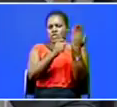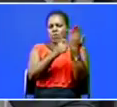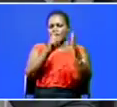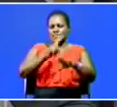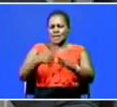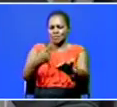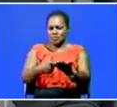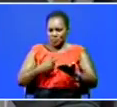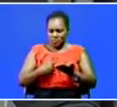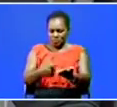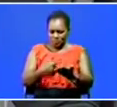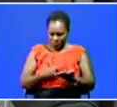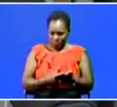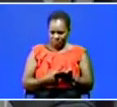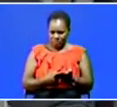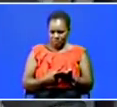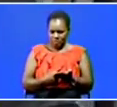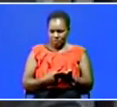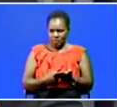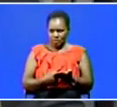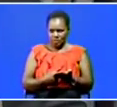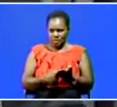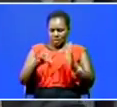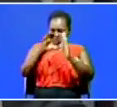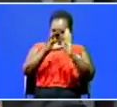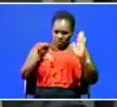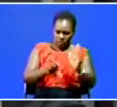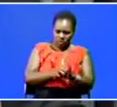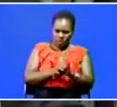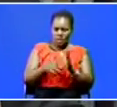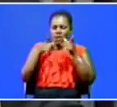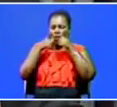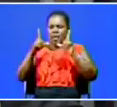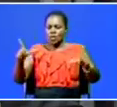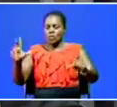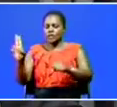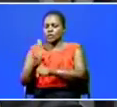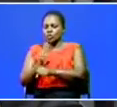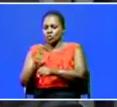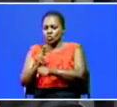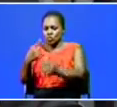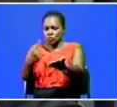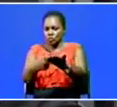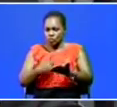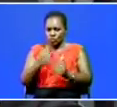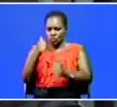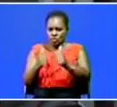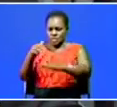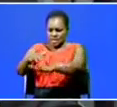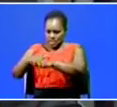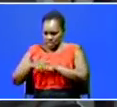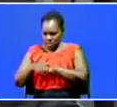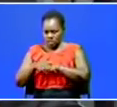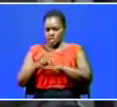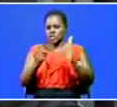mijadala yao. Kwa mujibu wa katiba na kanuni za bunge, lugha zinazofaa kutumika kwa mijadala ni lugha ya Kiingereza